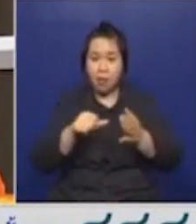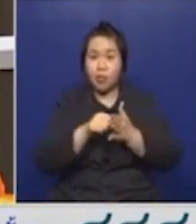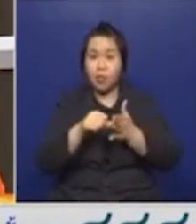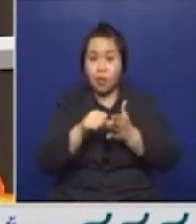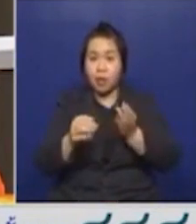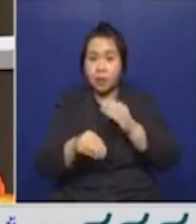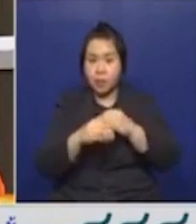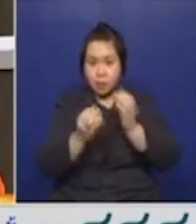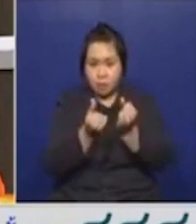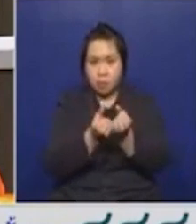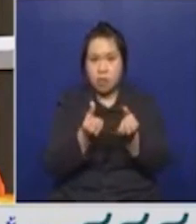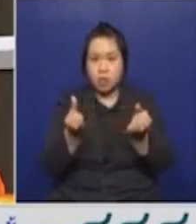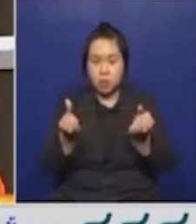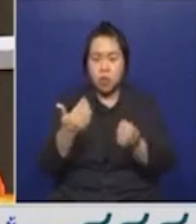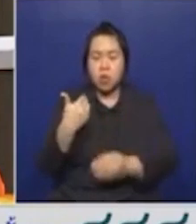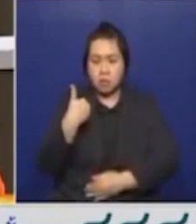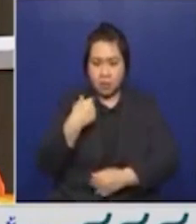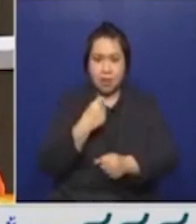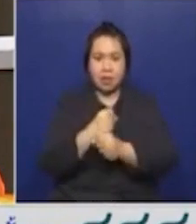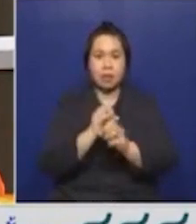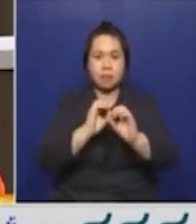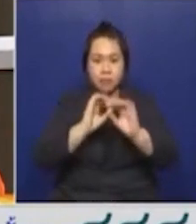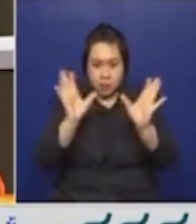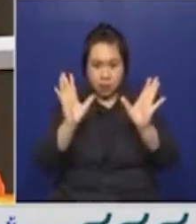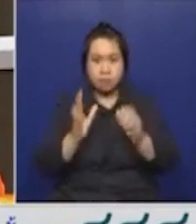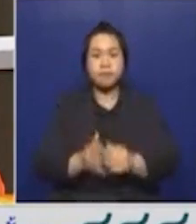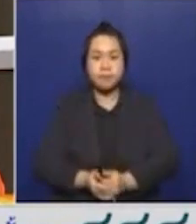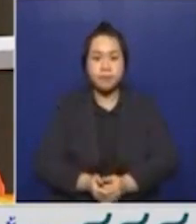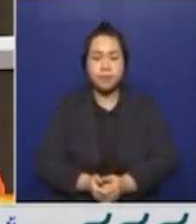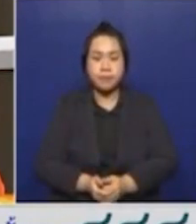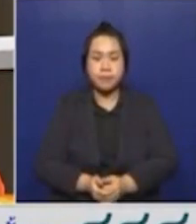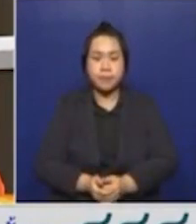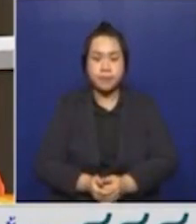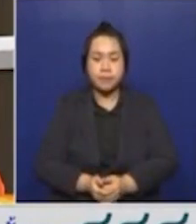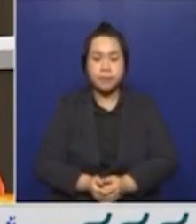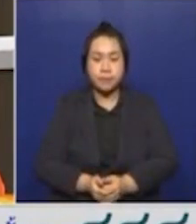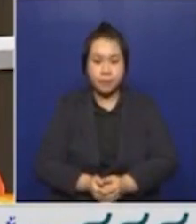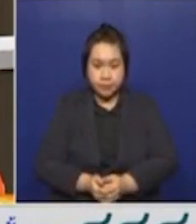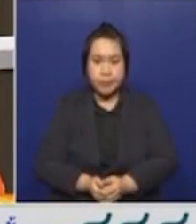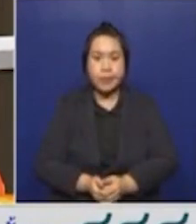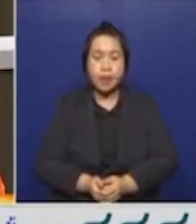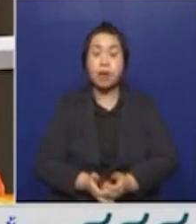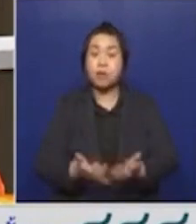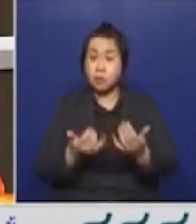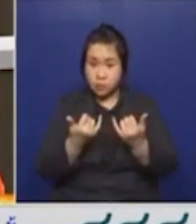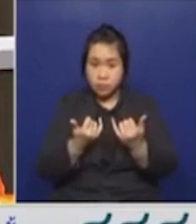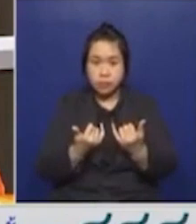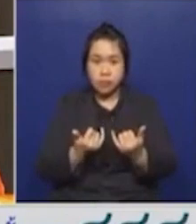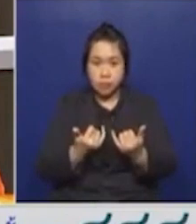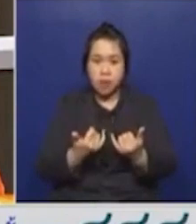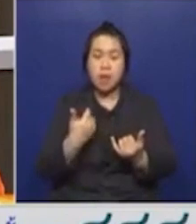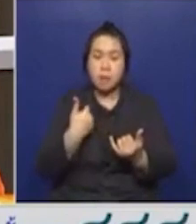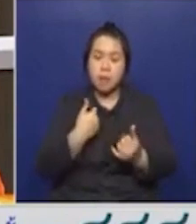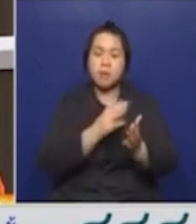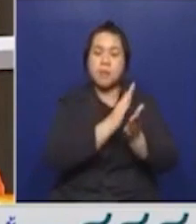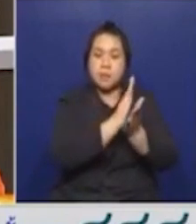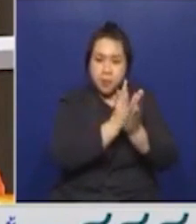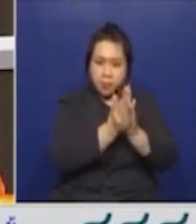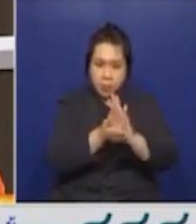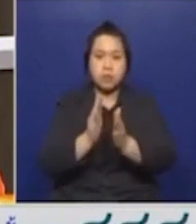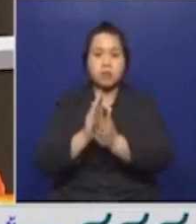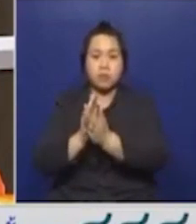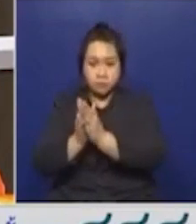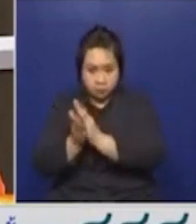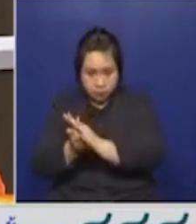ก็ได้กำหนดไว้อย่างชัดเจนอยู่แล้วนะคะท่านประธานคะทุกสิ่งทุกอย่างมีการเปลี่ยนแปลงอยู่ตลอดเวลา